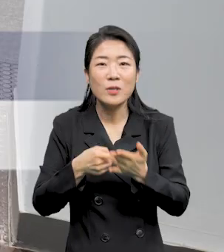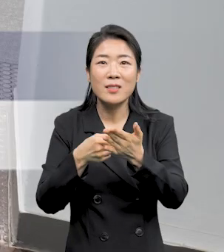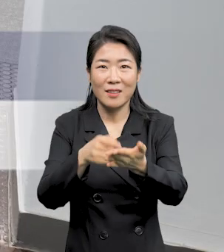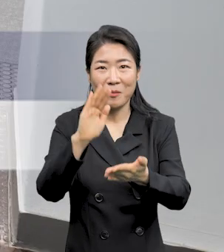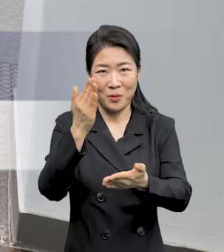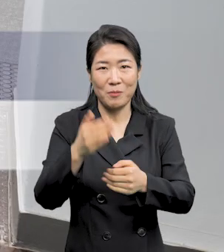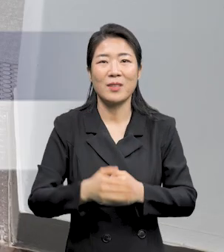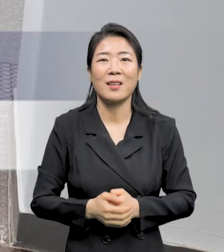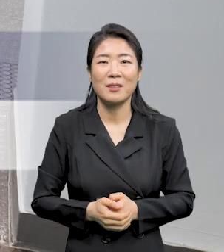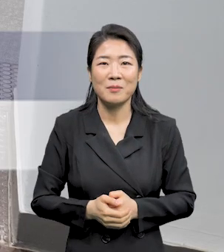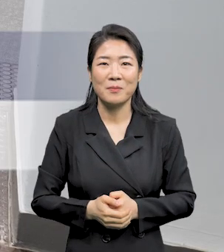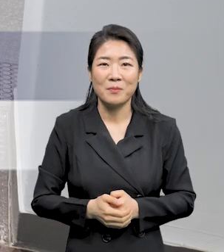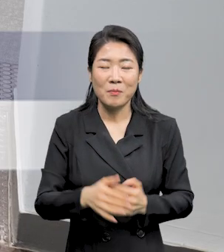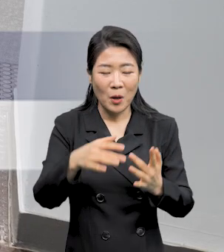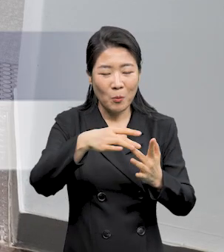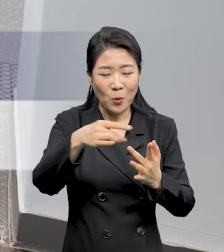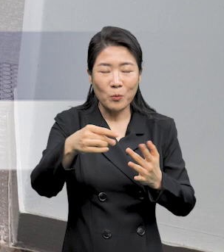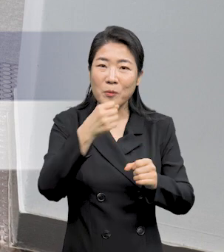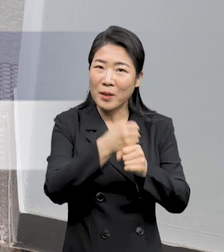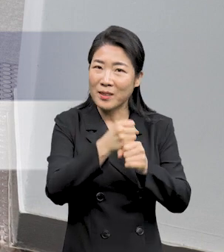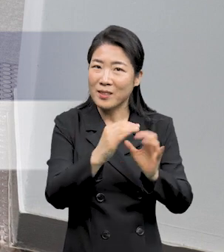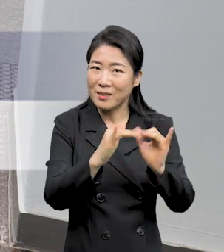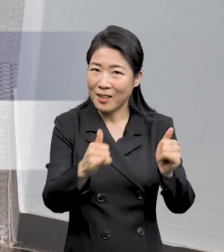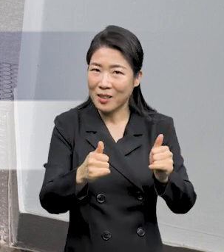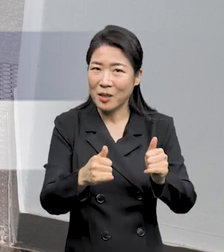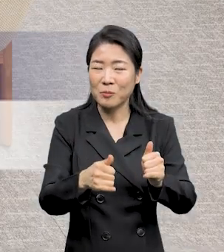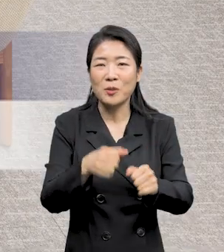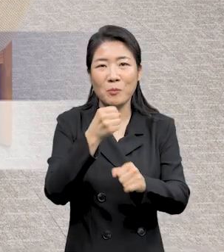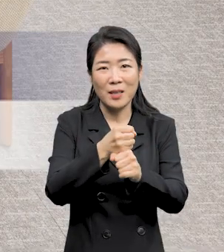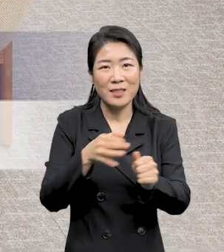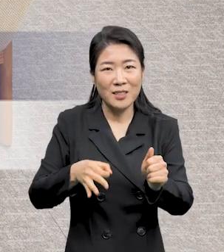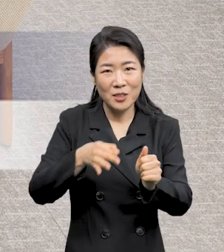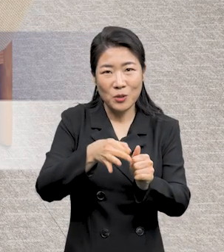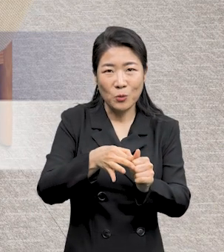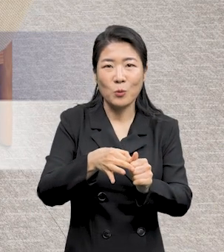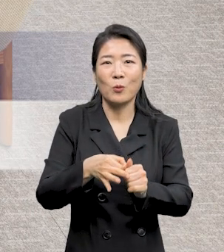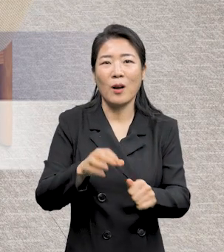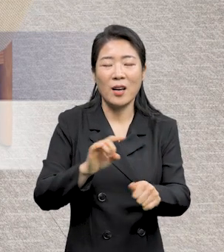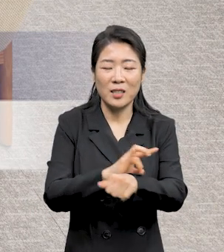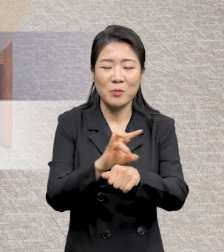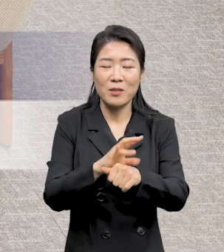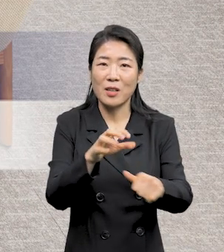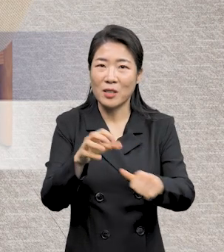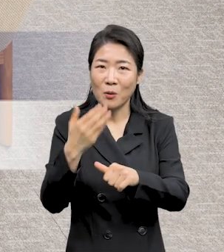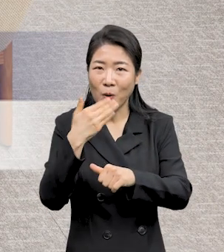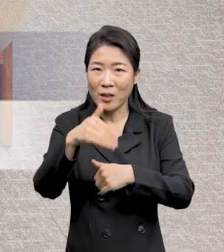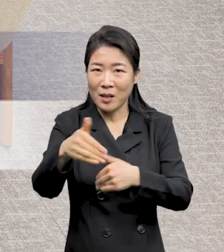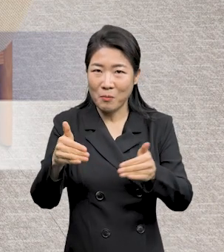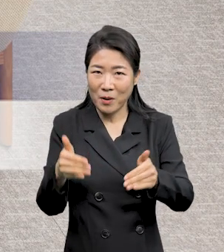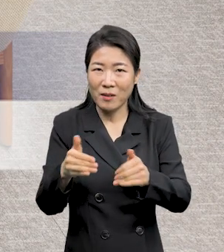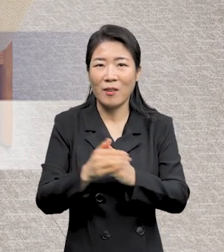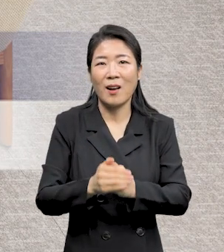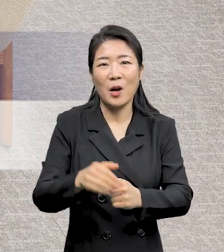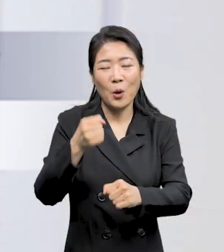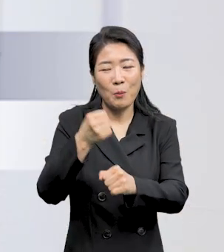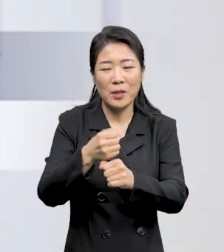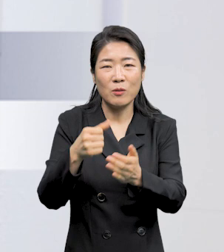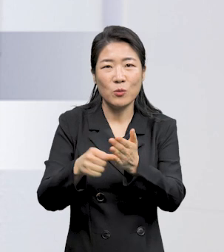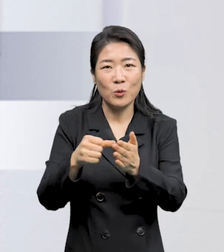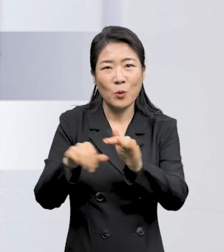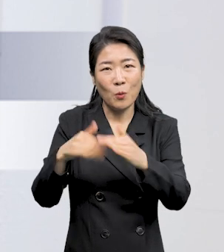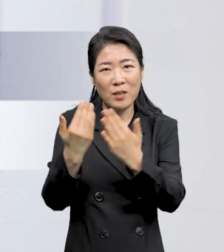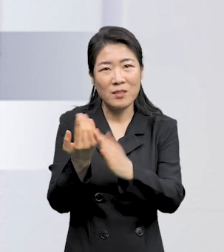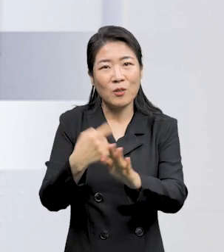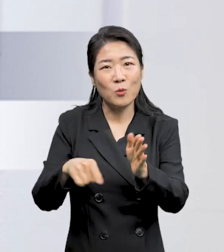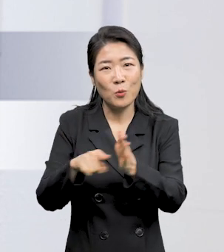됩니다 선정된 작가들은 창작 지원금과 24시간 이용 가능한 창작 공간 작품 완성도를 높이기